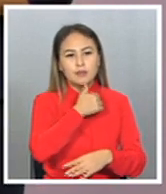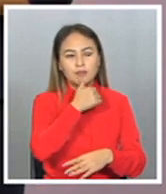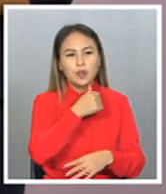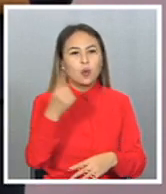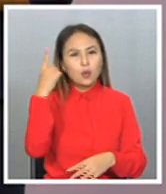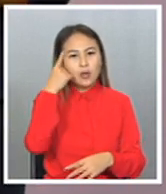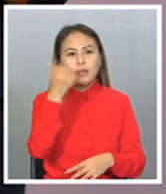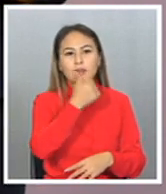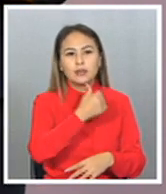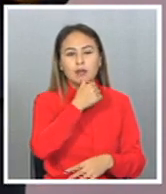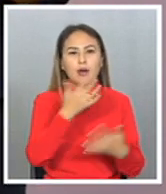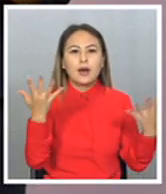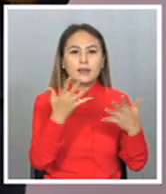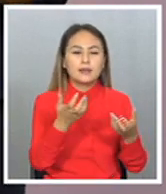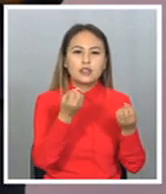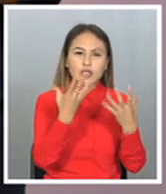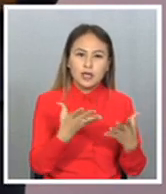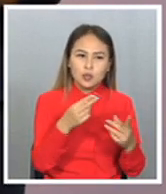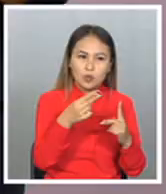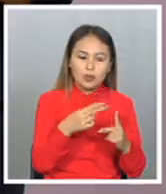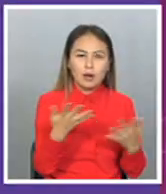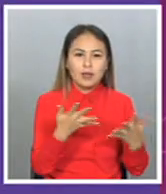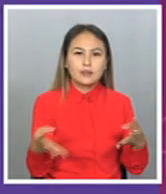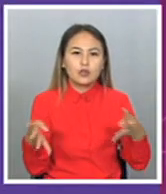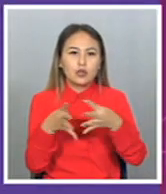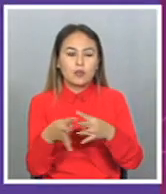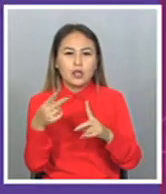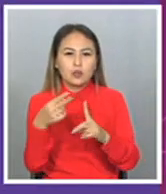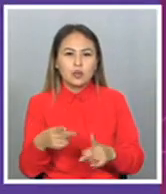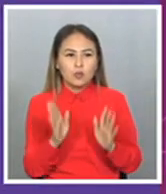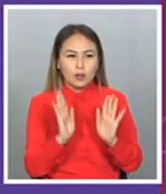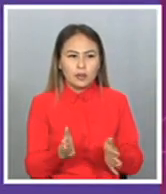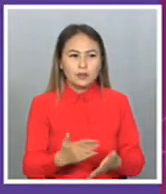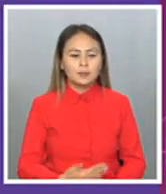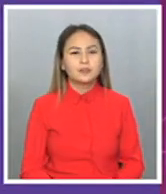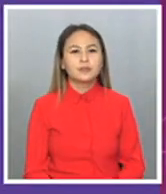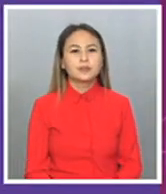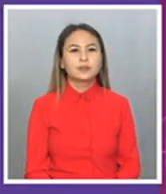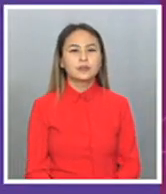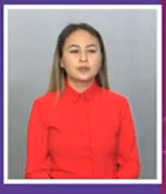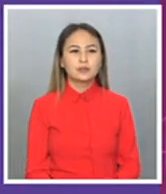Ойланыңдар, қайсы жай сөйлем, қайсы құрмала сөйлем болады?